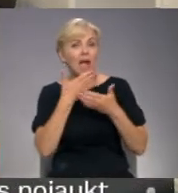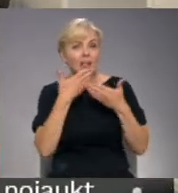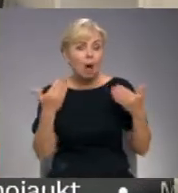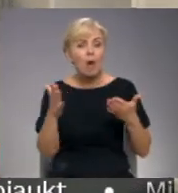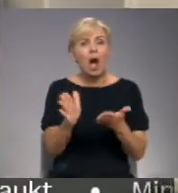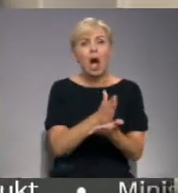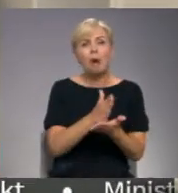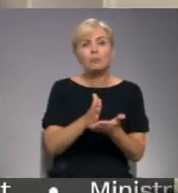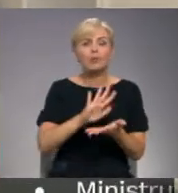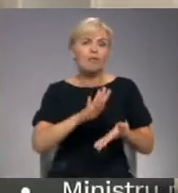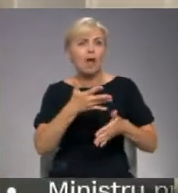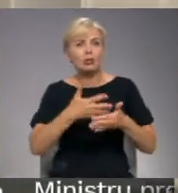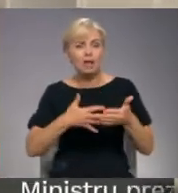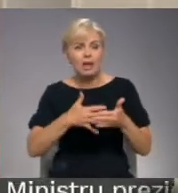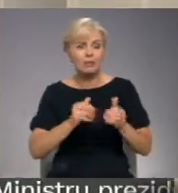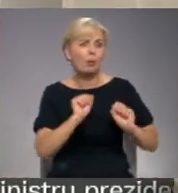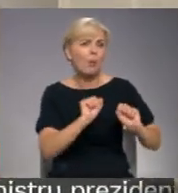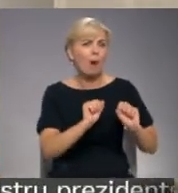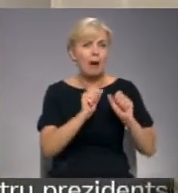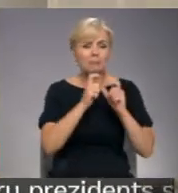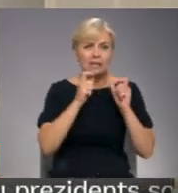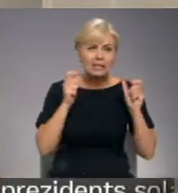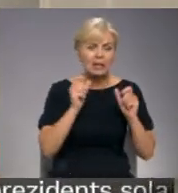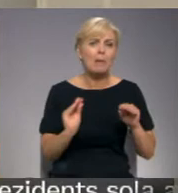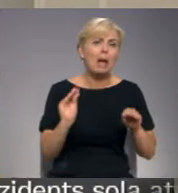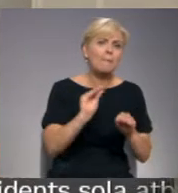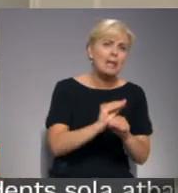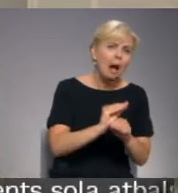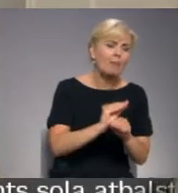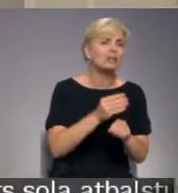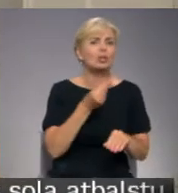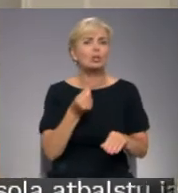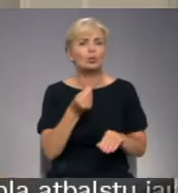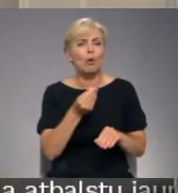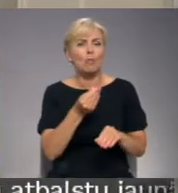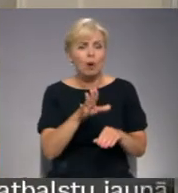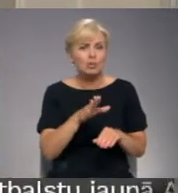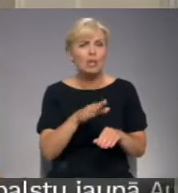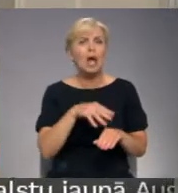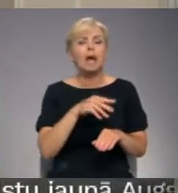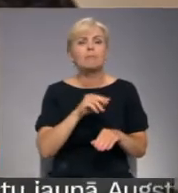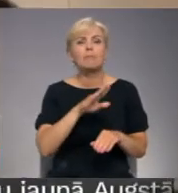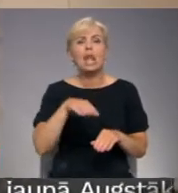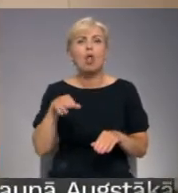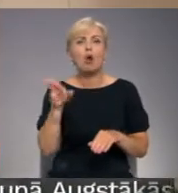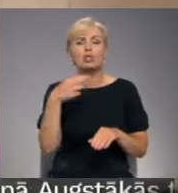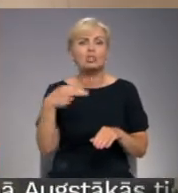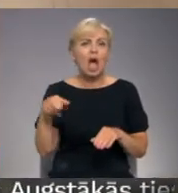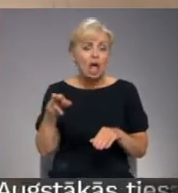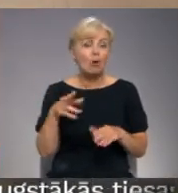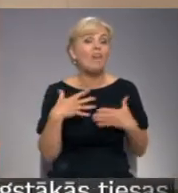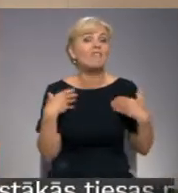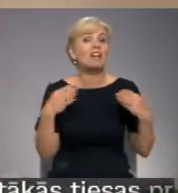aptuventās rēķina, ka kopā ar aizsarg līdzekļiem un piemaksām neizmaksātās summas sasniedz vairākus miljonus eiro.